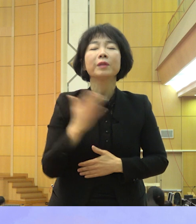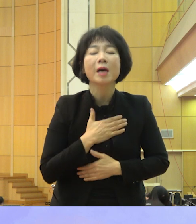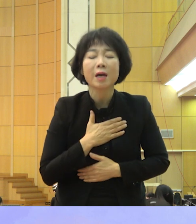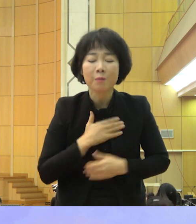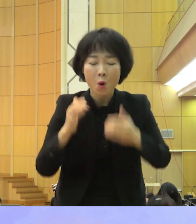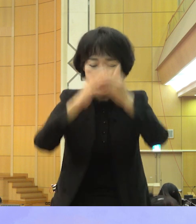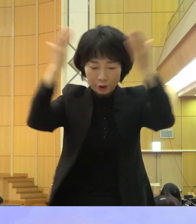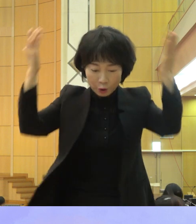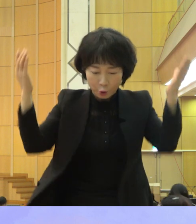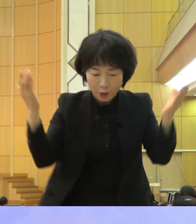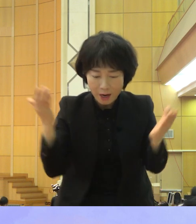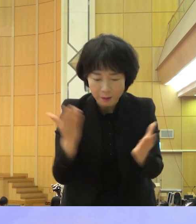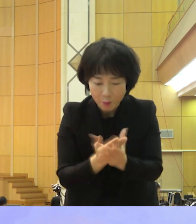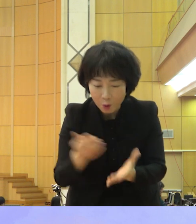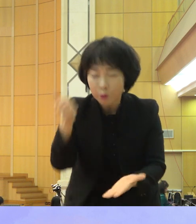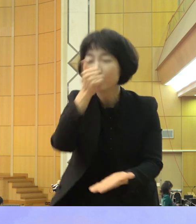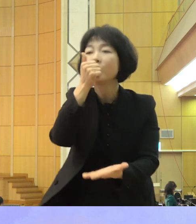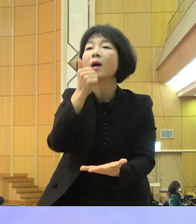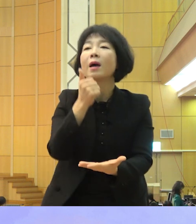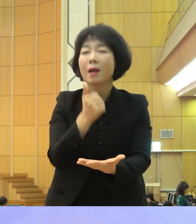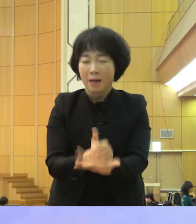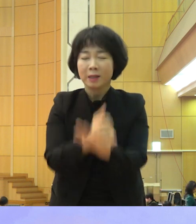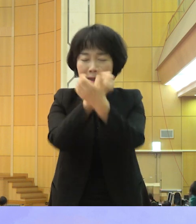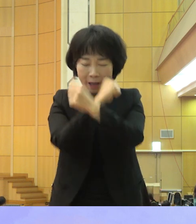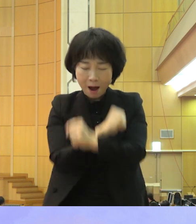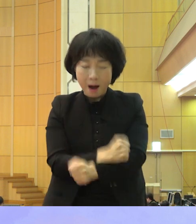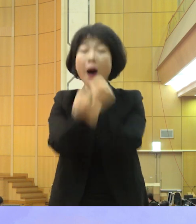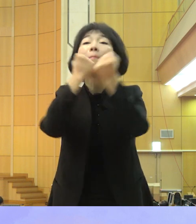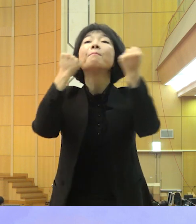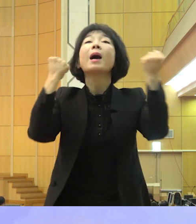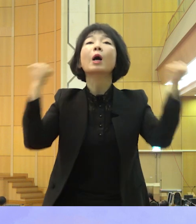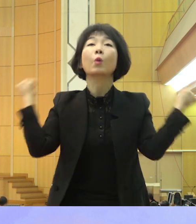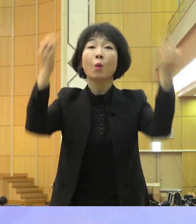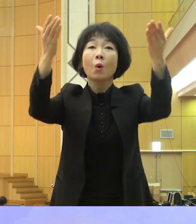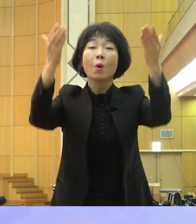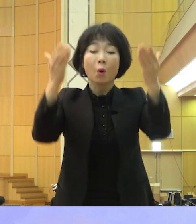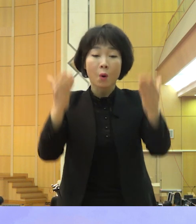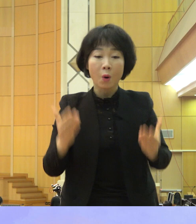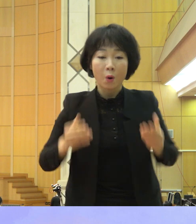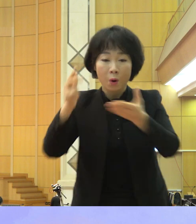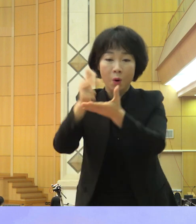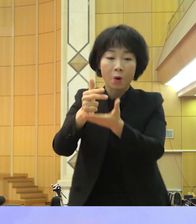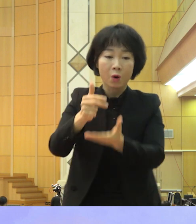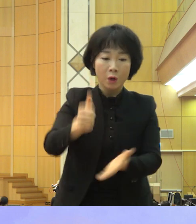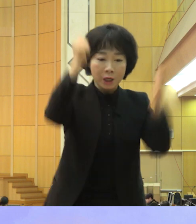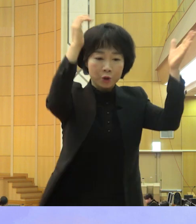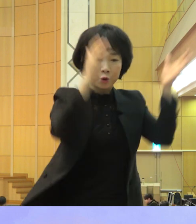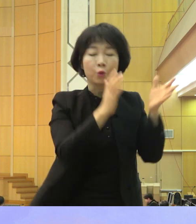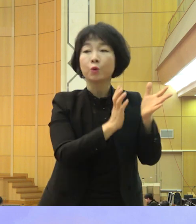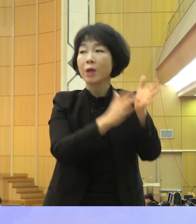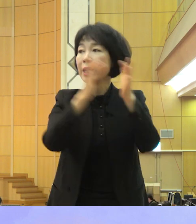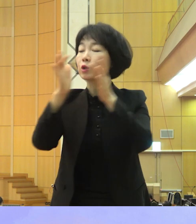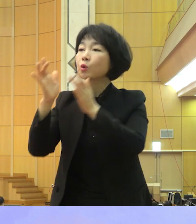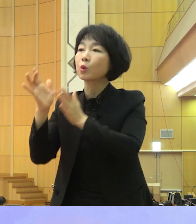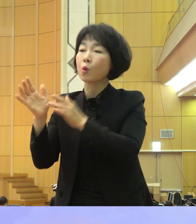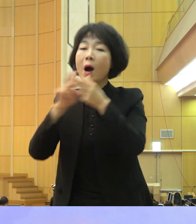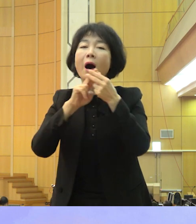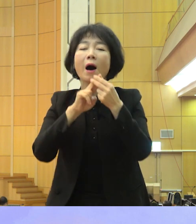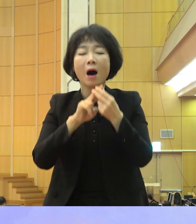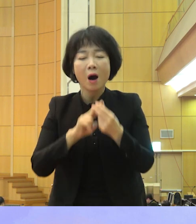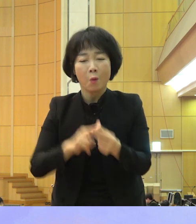찬양하세. 내 모든 죄 사함받고 주